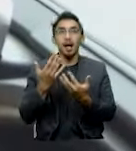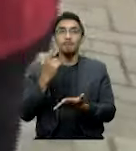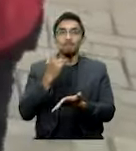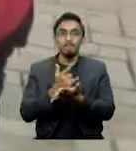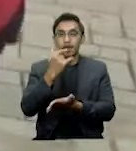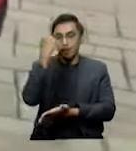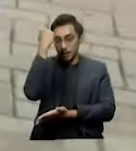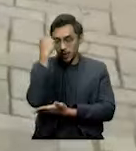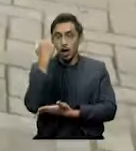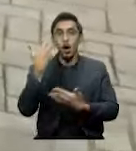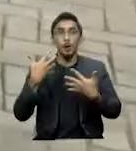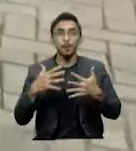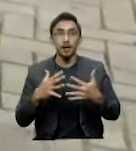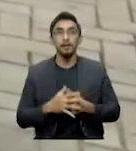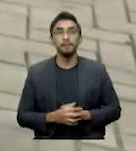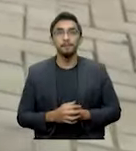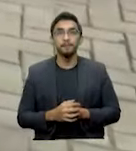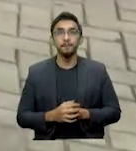tersangka.